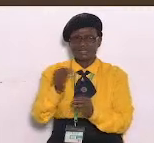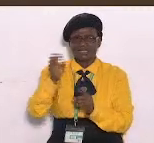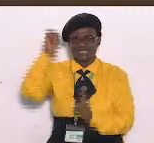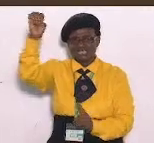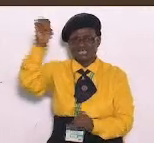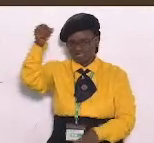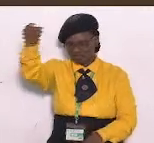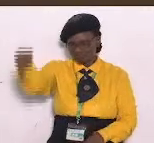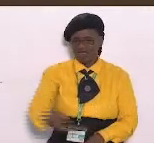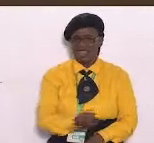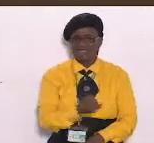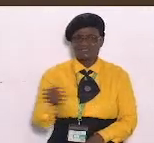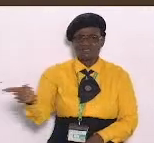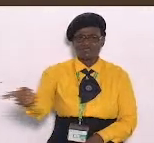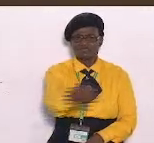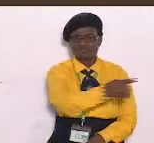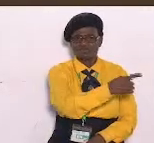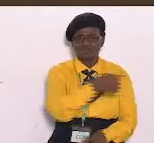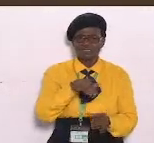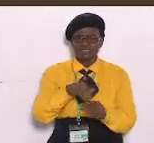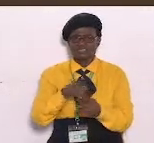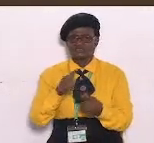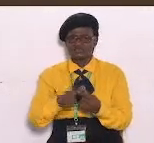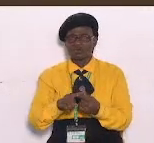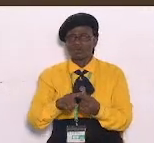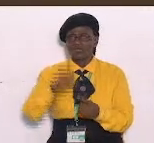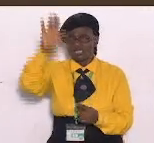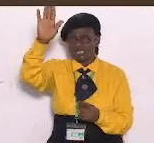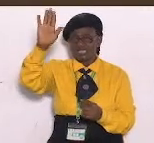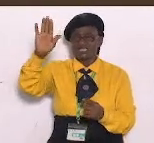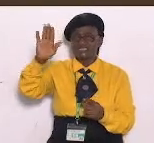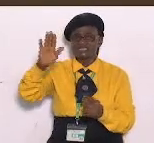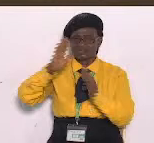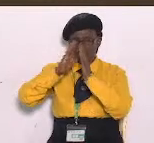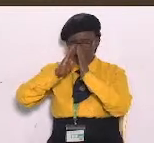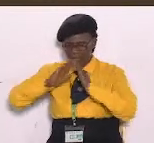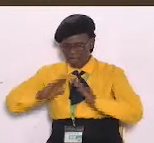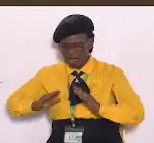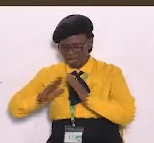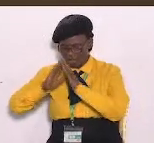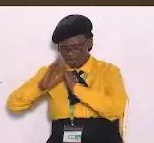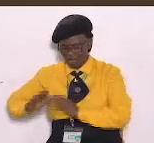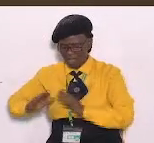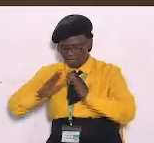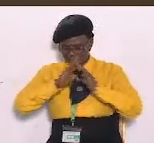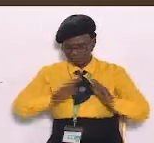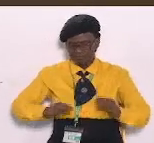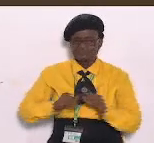foi il t'invite dans sa